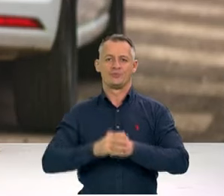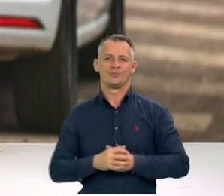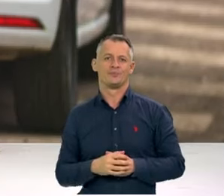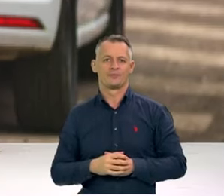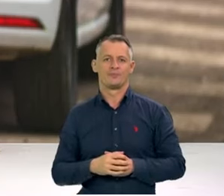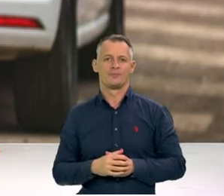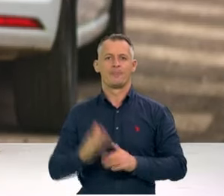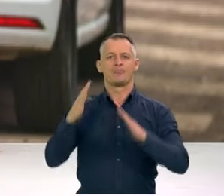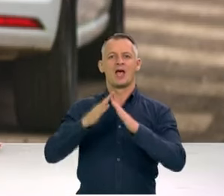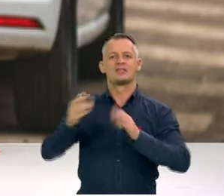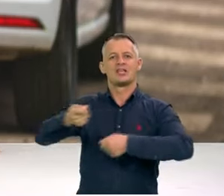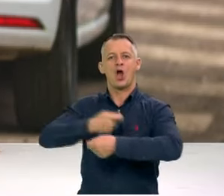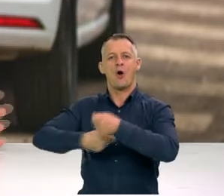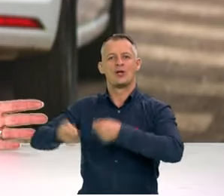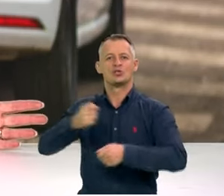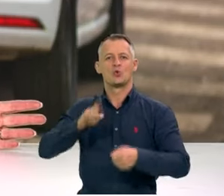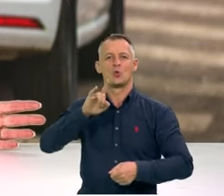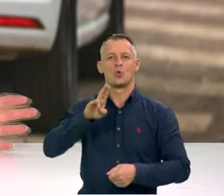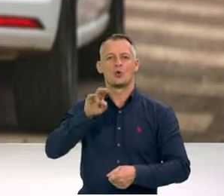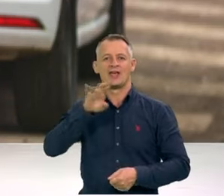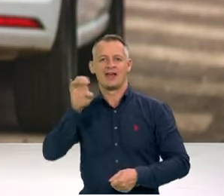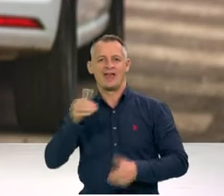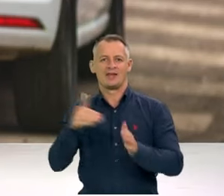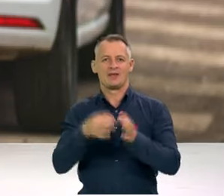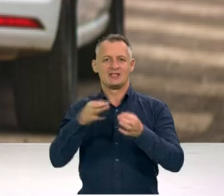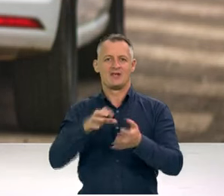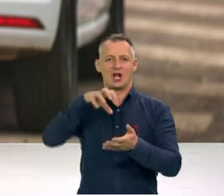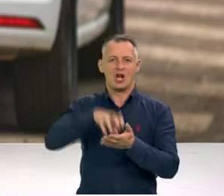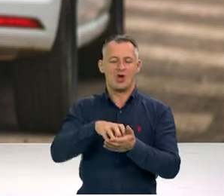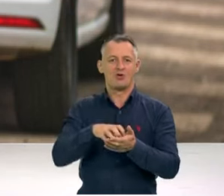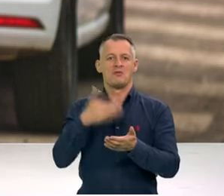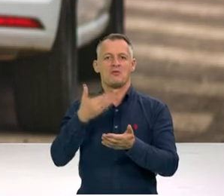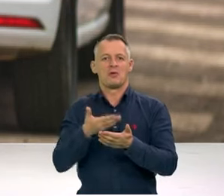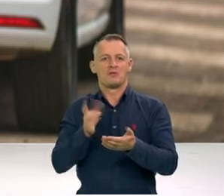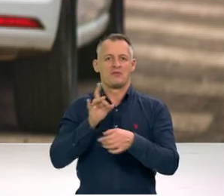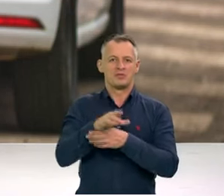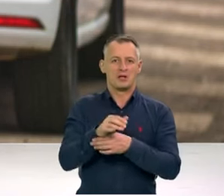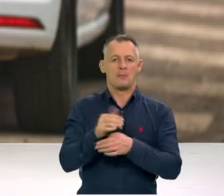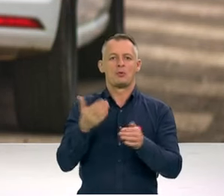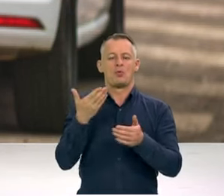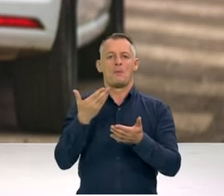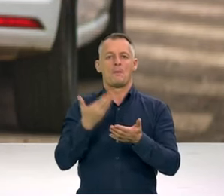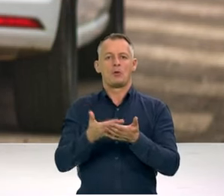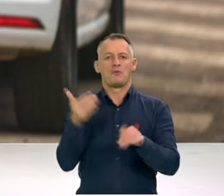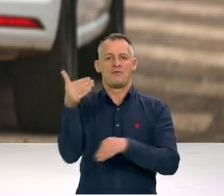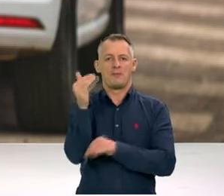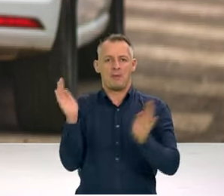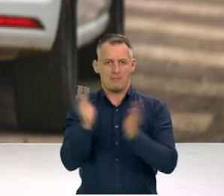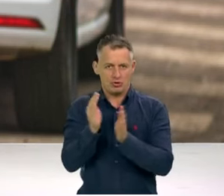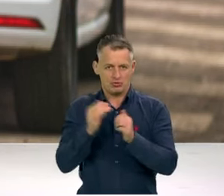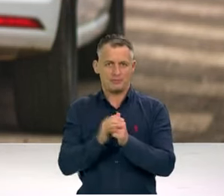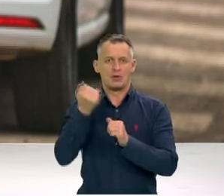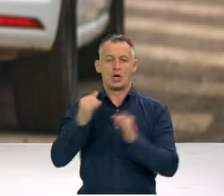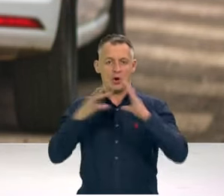revedere casa de Comerț Unirea care trebuia să fie o piață de desfacere pentru micii producători români este vizată de un dosar